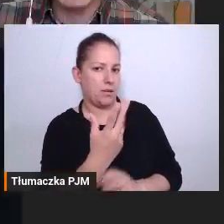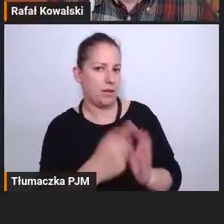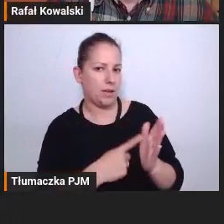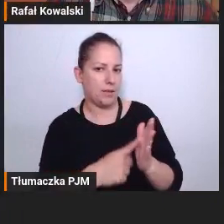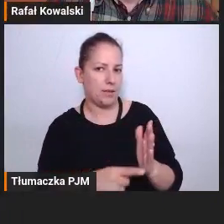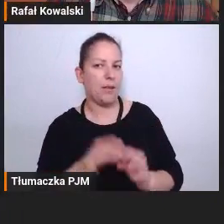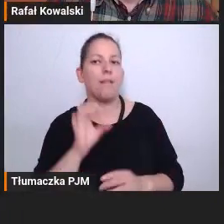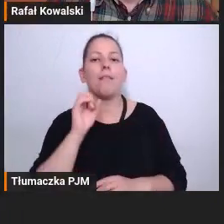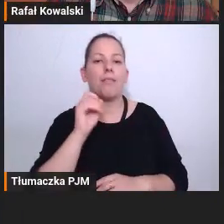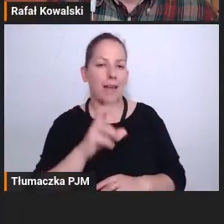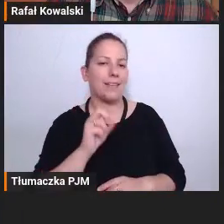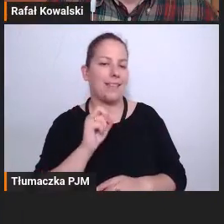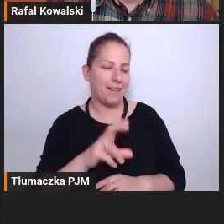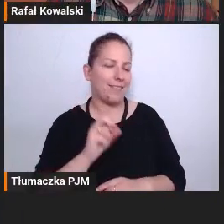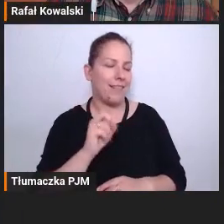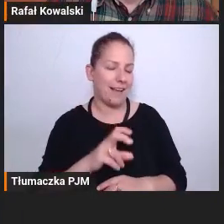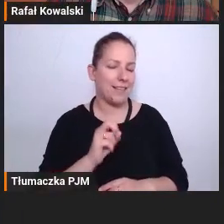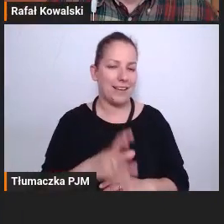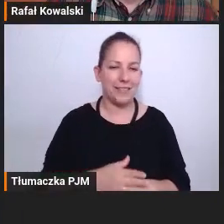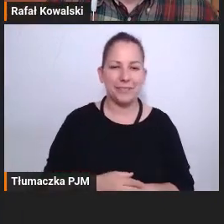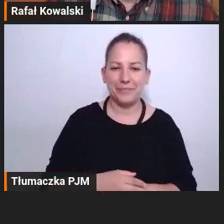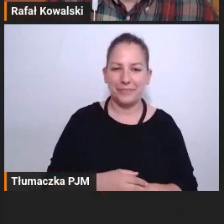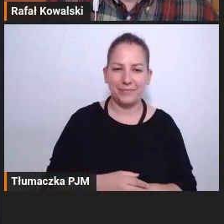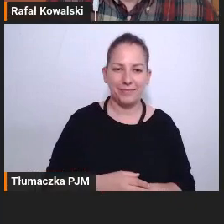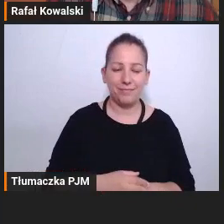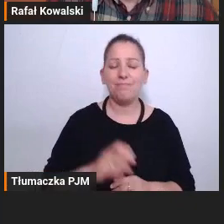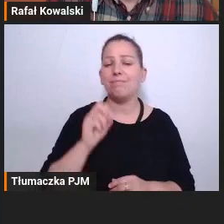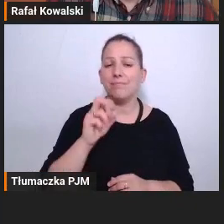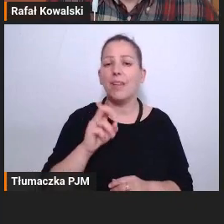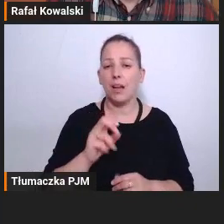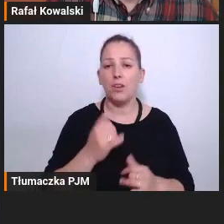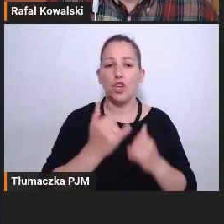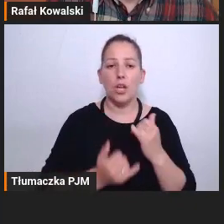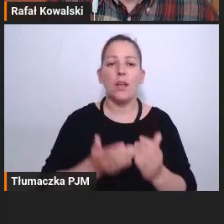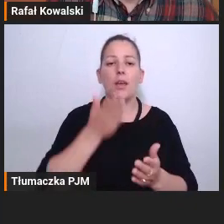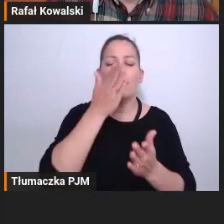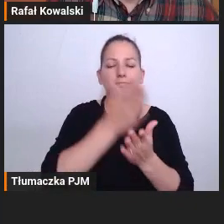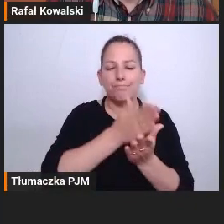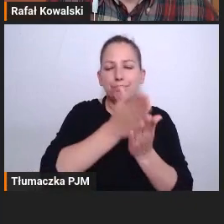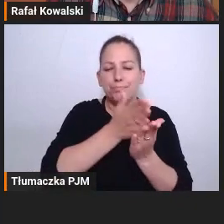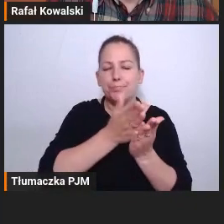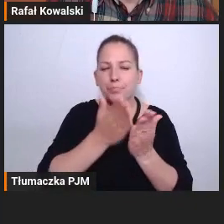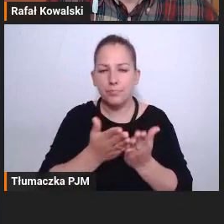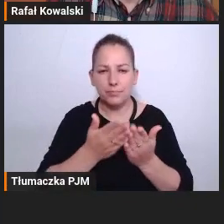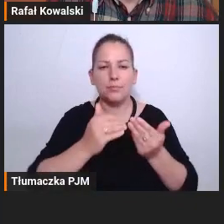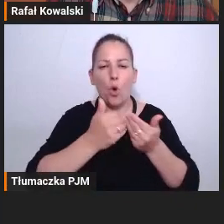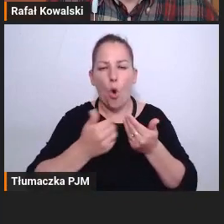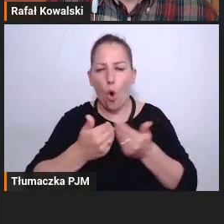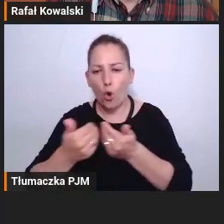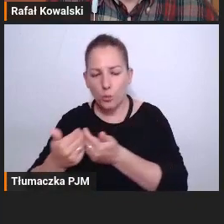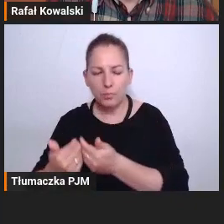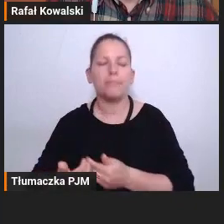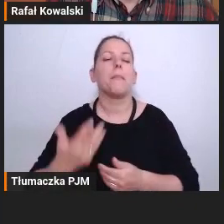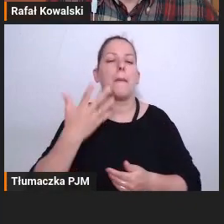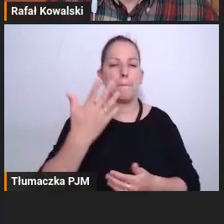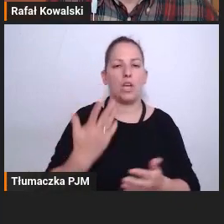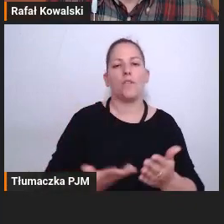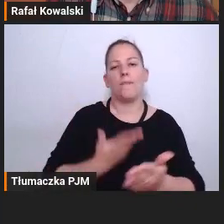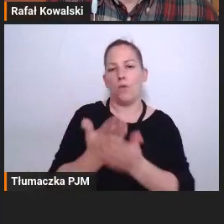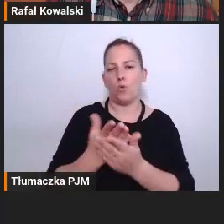myślenia? Tak. Tak, jeżeli to dzielimy, to jak najbardziej takich pięć wniosków